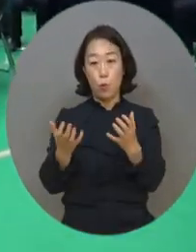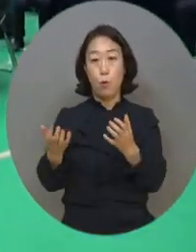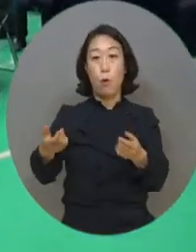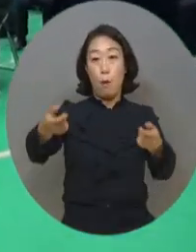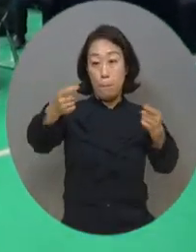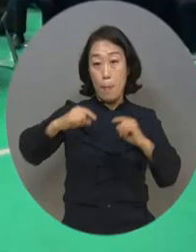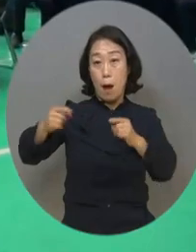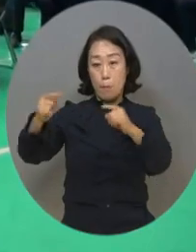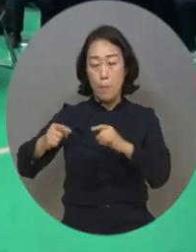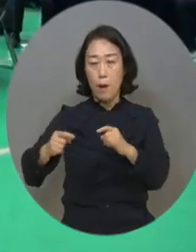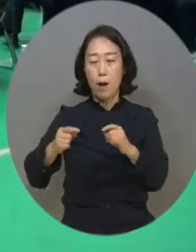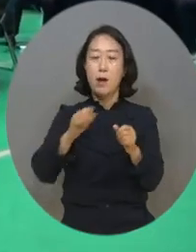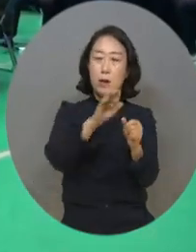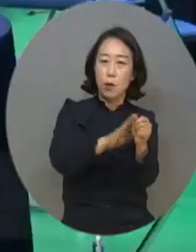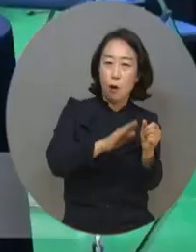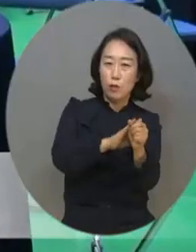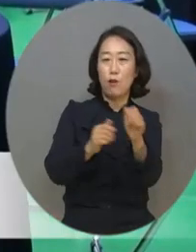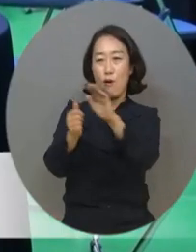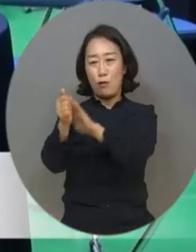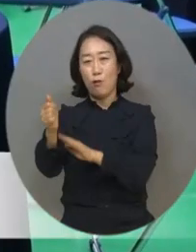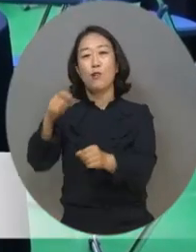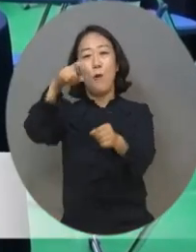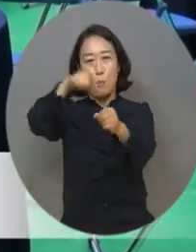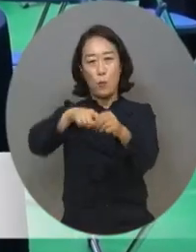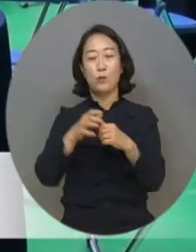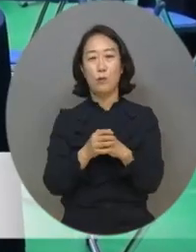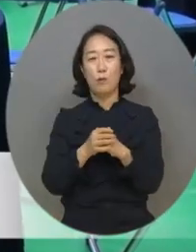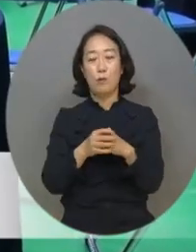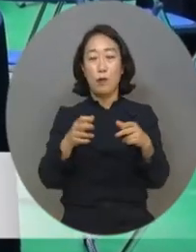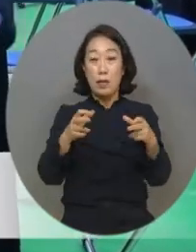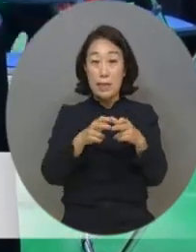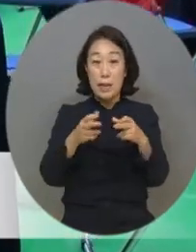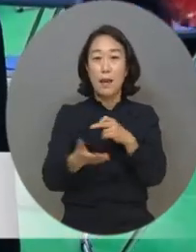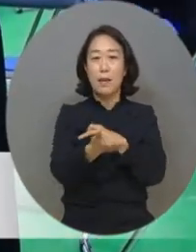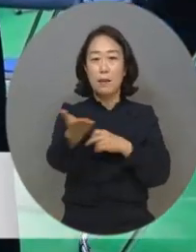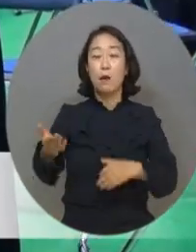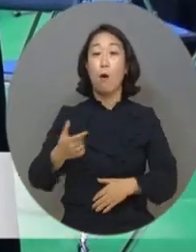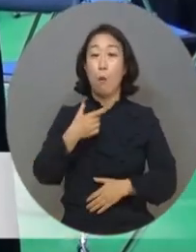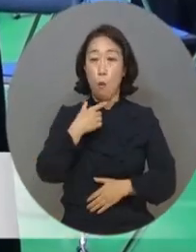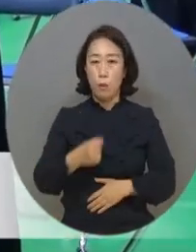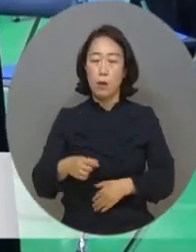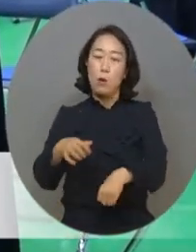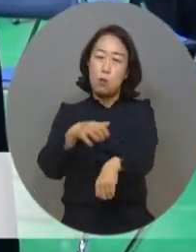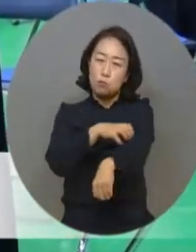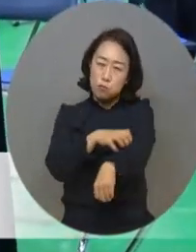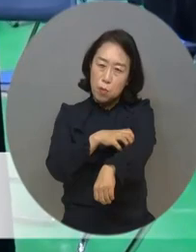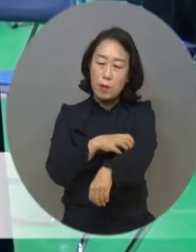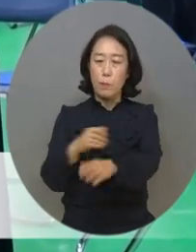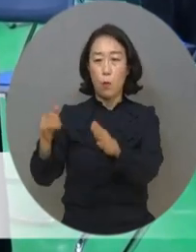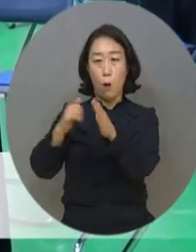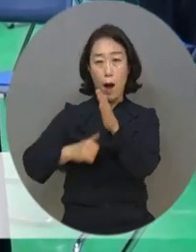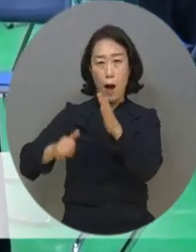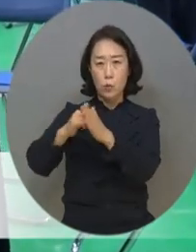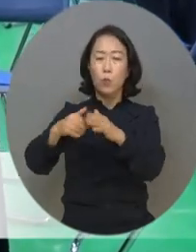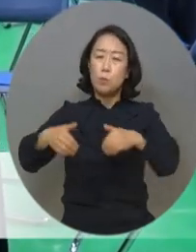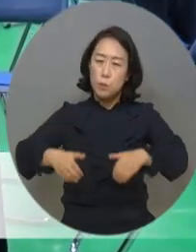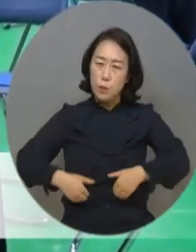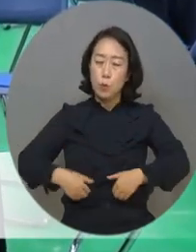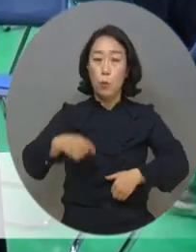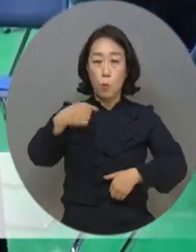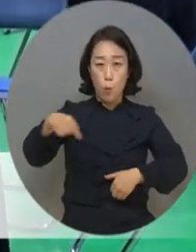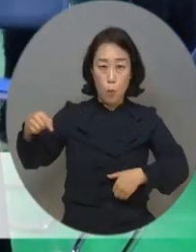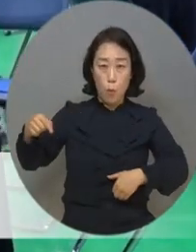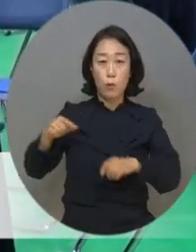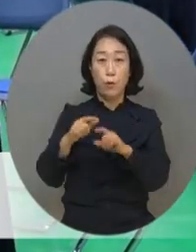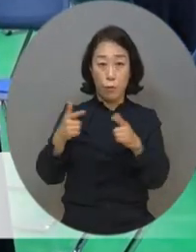위로하며 응원하는 자리입니다. 장애인분들이 원하는 또 불편함과 장애인 가족이 원하는 이런